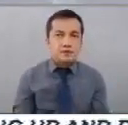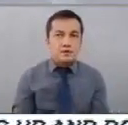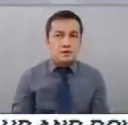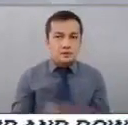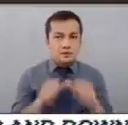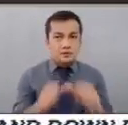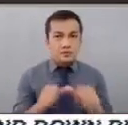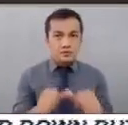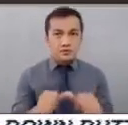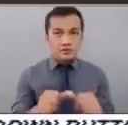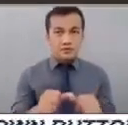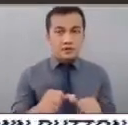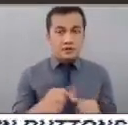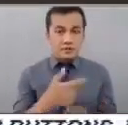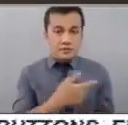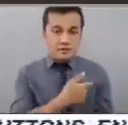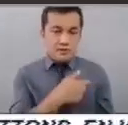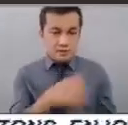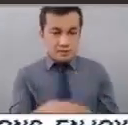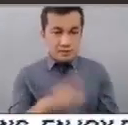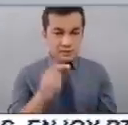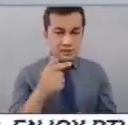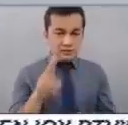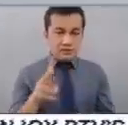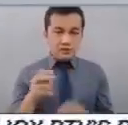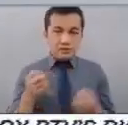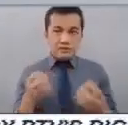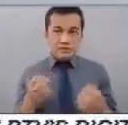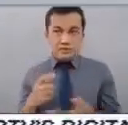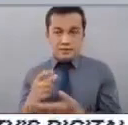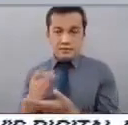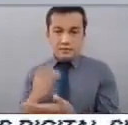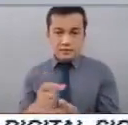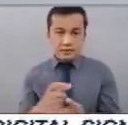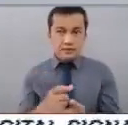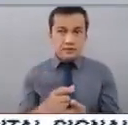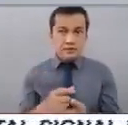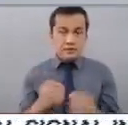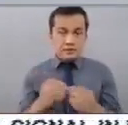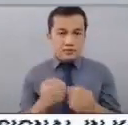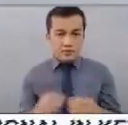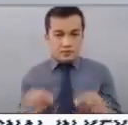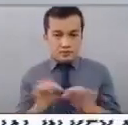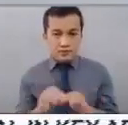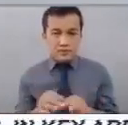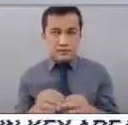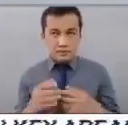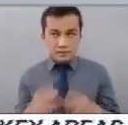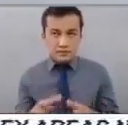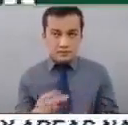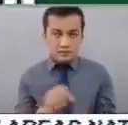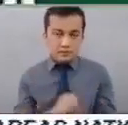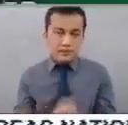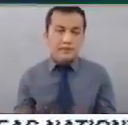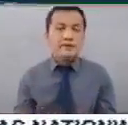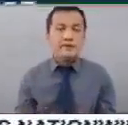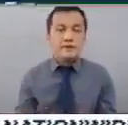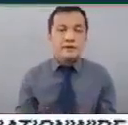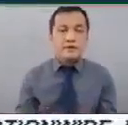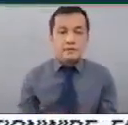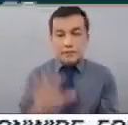na nagpositibo sa COVID-19 ang kanyang kapatid na si Davao City 1st District Representative Paulo Duterte.